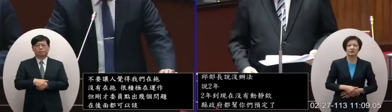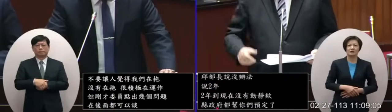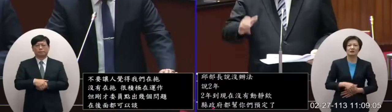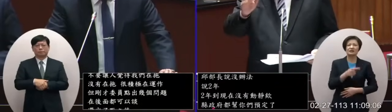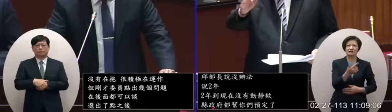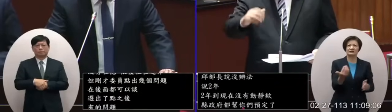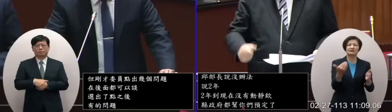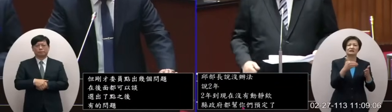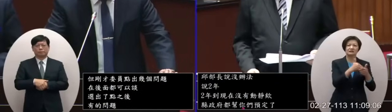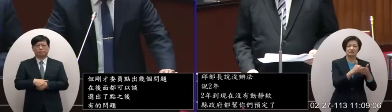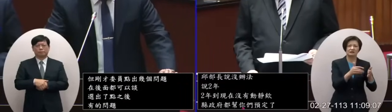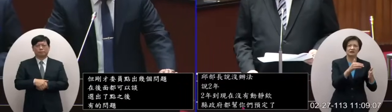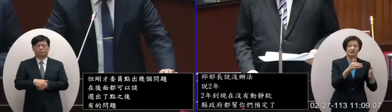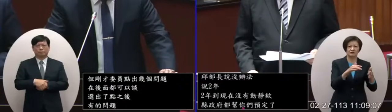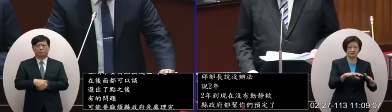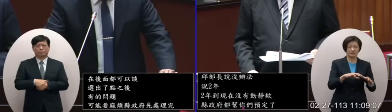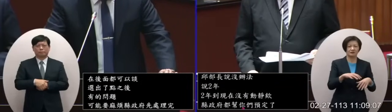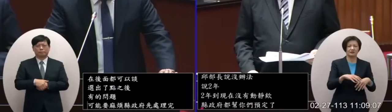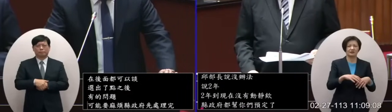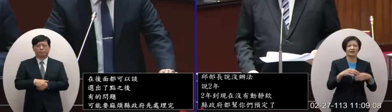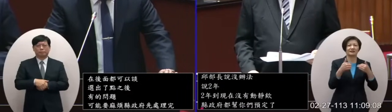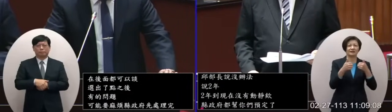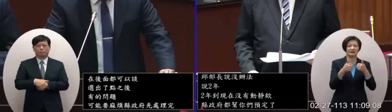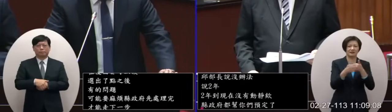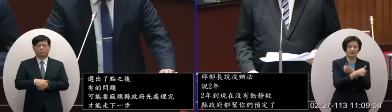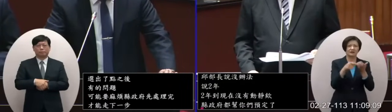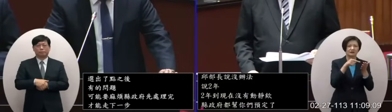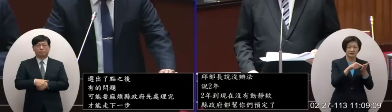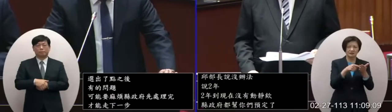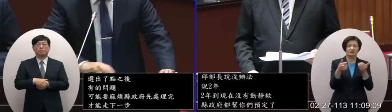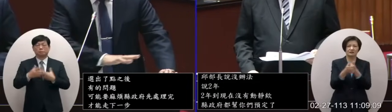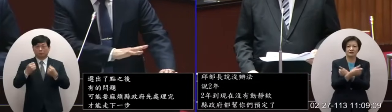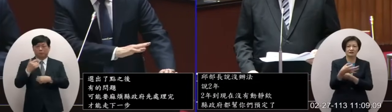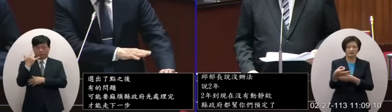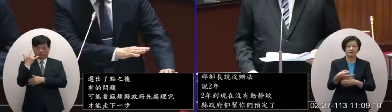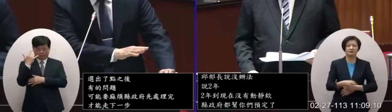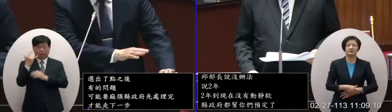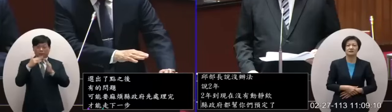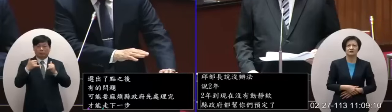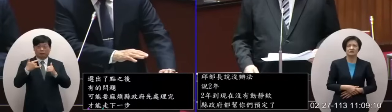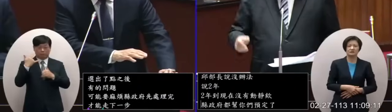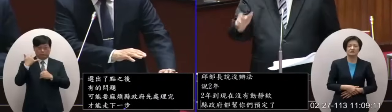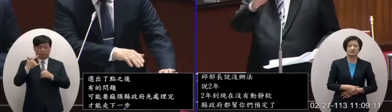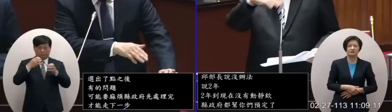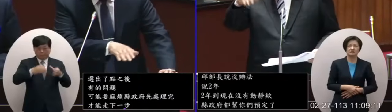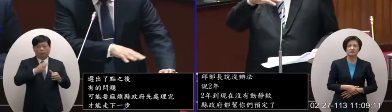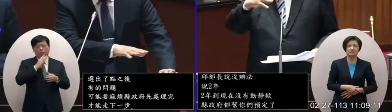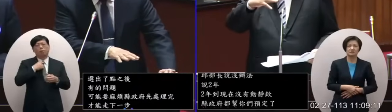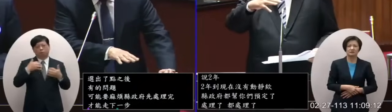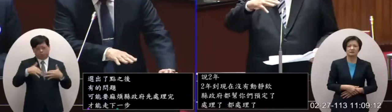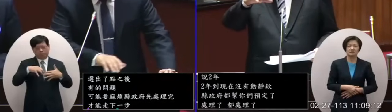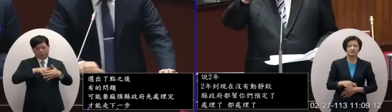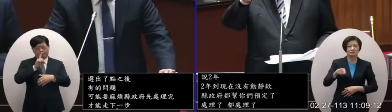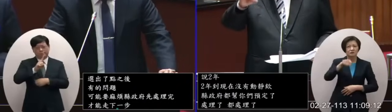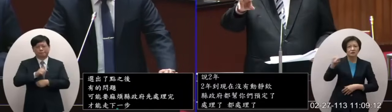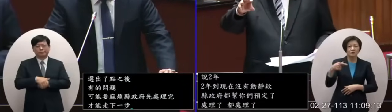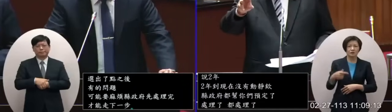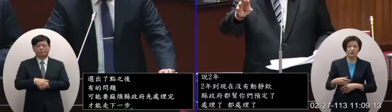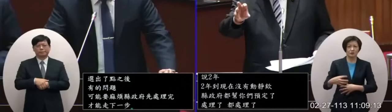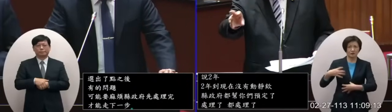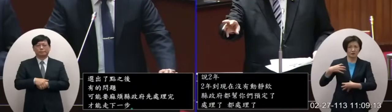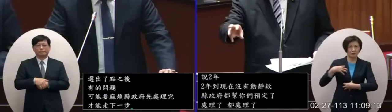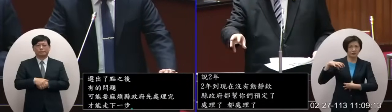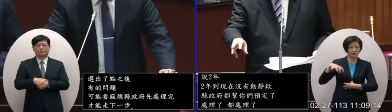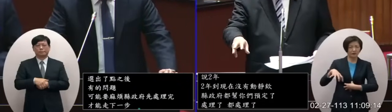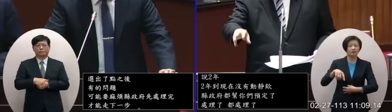在，你们要代拆代建。就四个字而已。 代建也是问题之一 了。我们要处理好了，军方也知